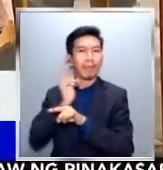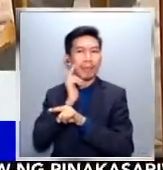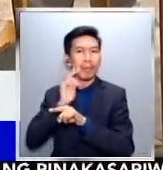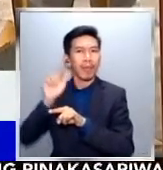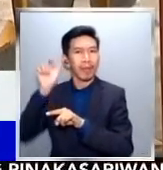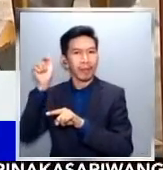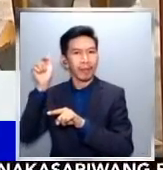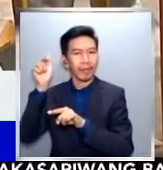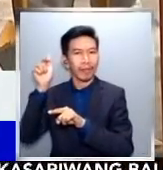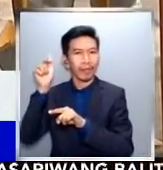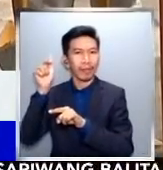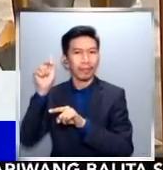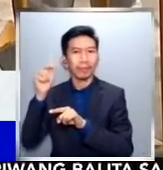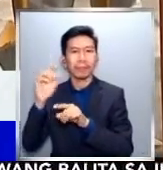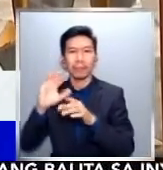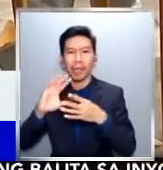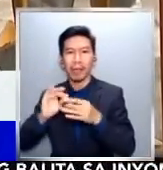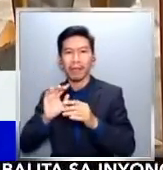myself.